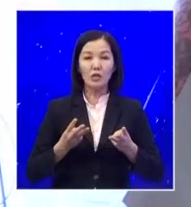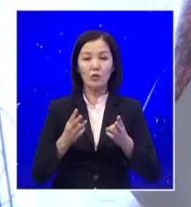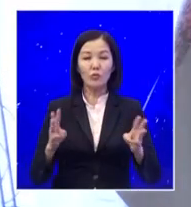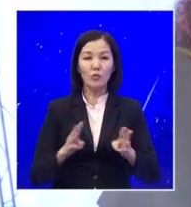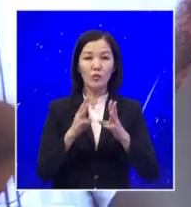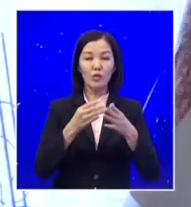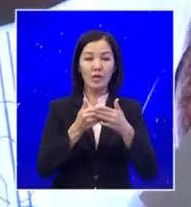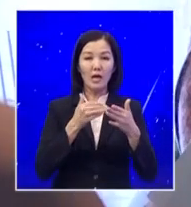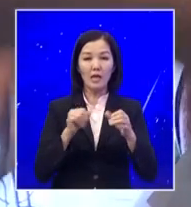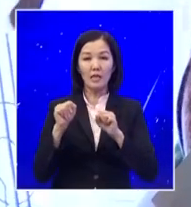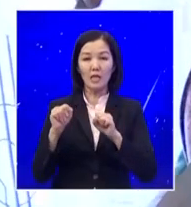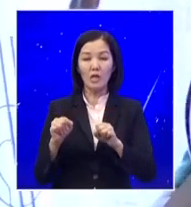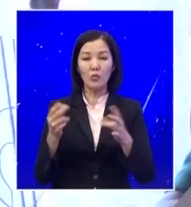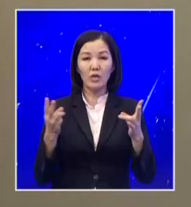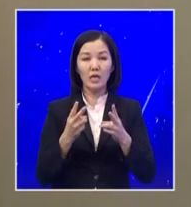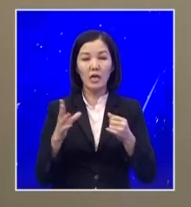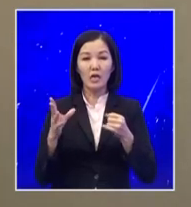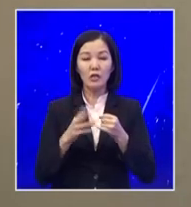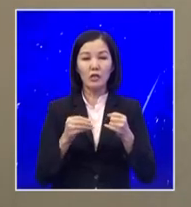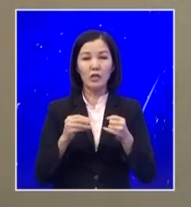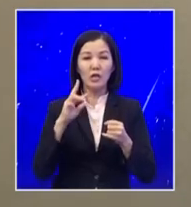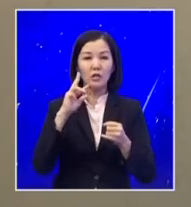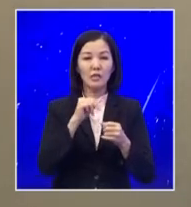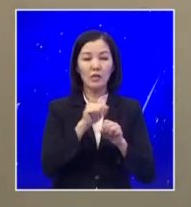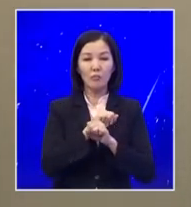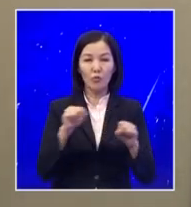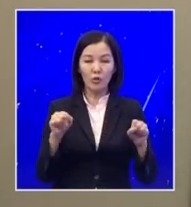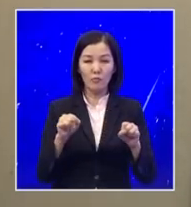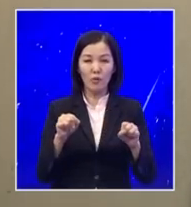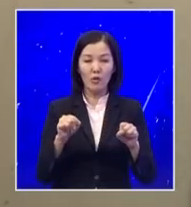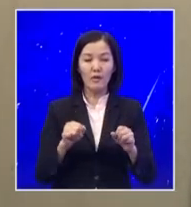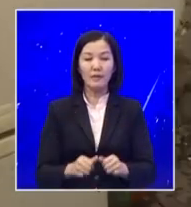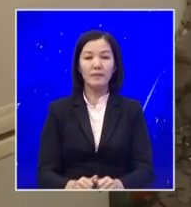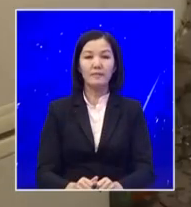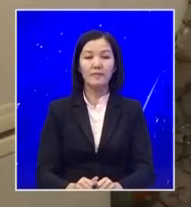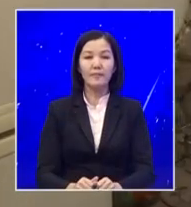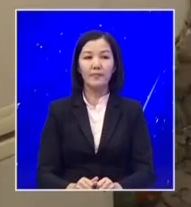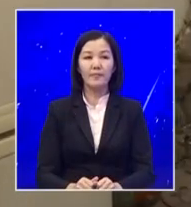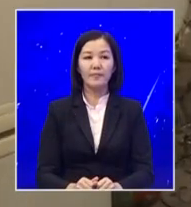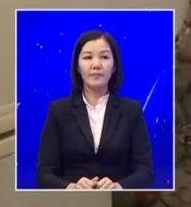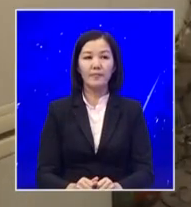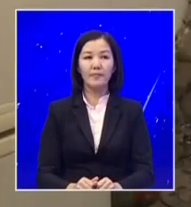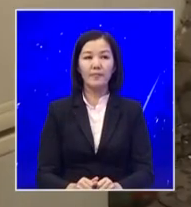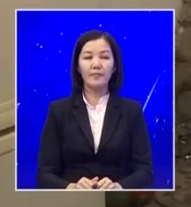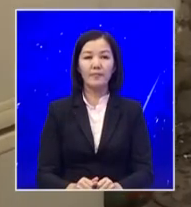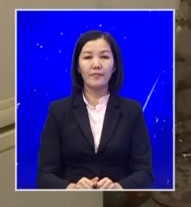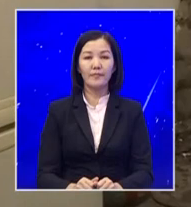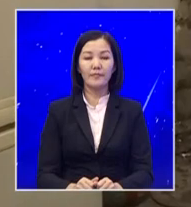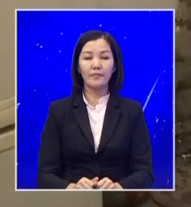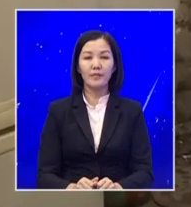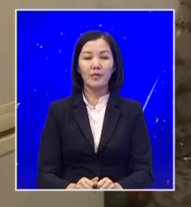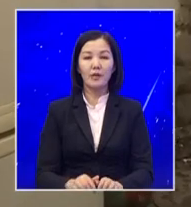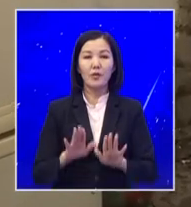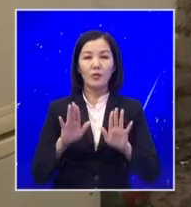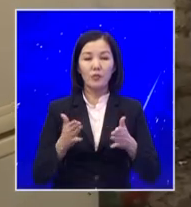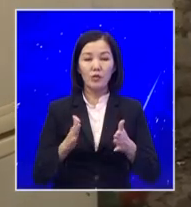мен жеке тұрғын үйде тұратындардың көміртегі тотығына улануын болдырмау. Ребята, СМЧС приехали.